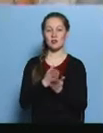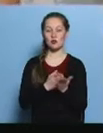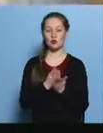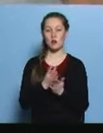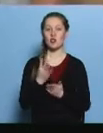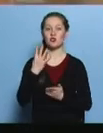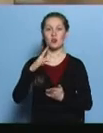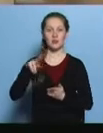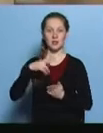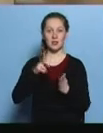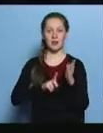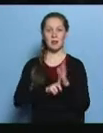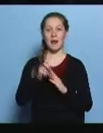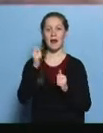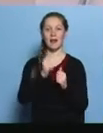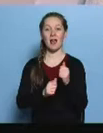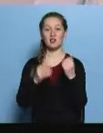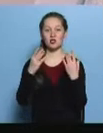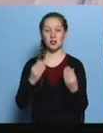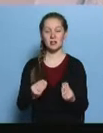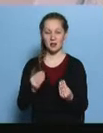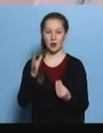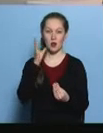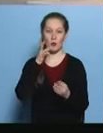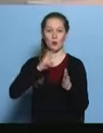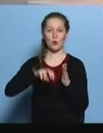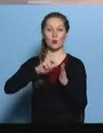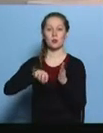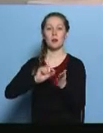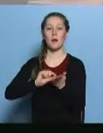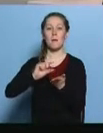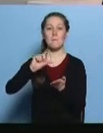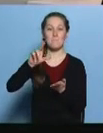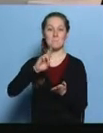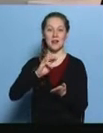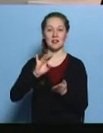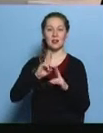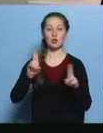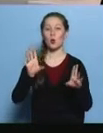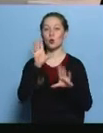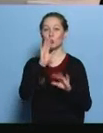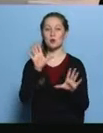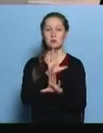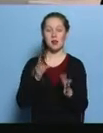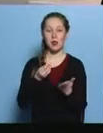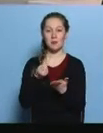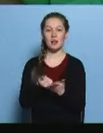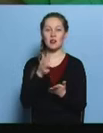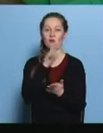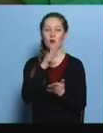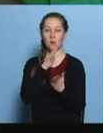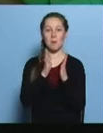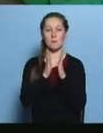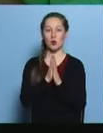4 декабря за каждый день просрочки будут начисляться пени. Так что тем, кто забыл оплатить налоги вовремя, налоговики советуют не